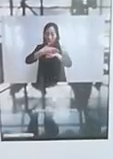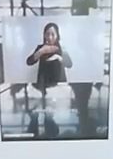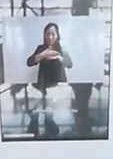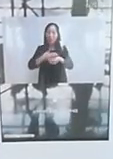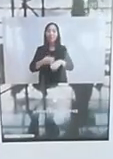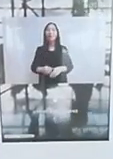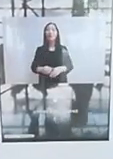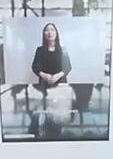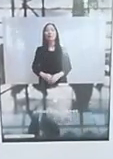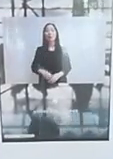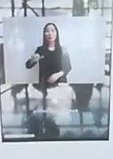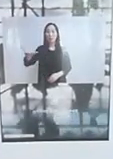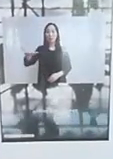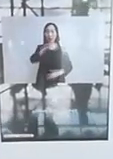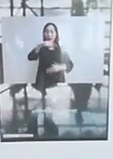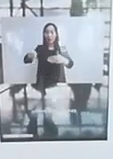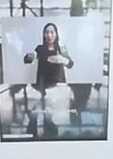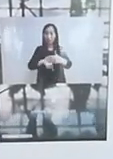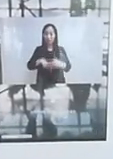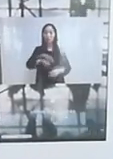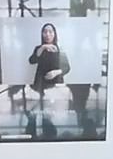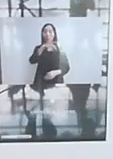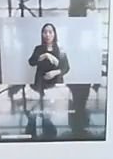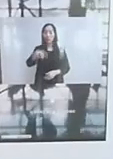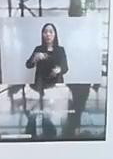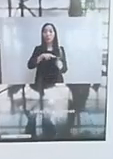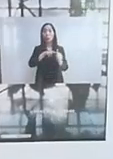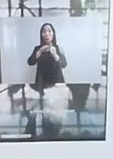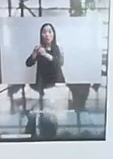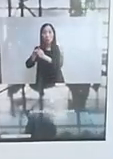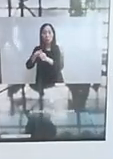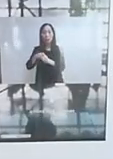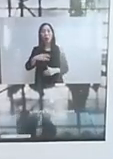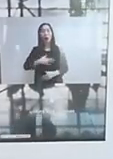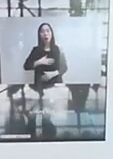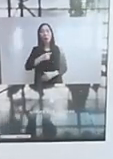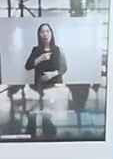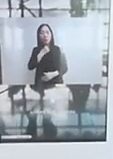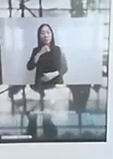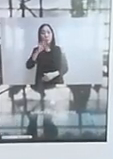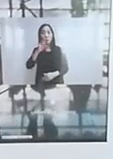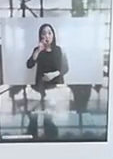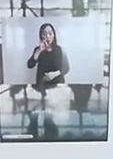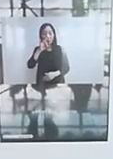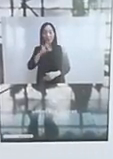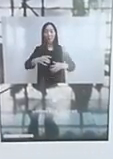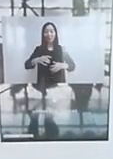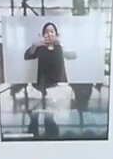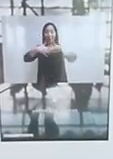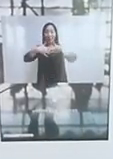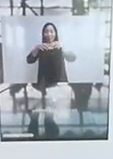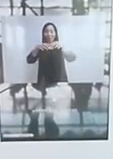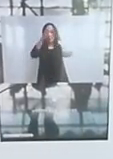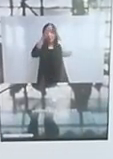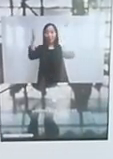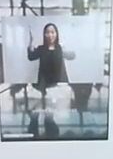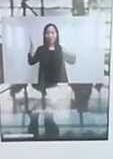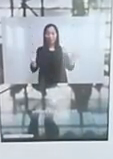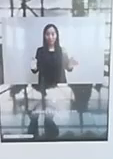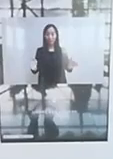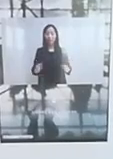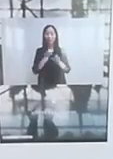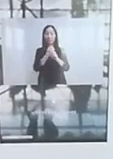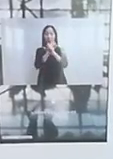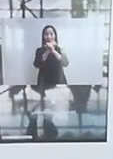그래서 실제로 이제 저희가 그 공항공사하고 이제 그 작업을 통해 가지고 이제 키오스크를 구축을 했고요. 이게 이제 저희가 구축한